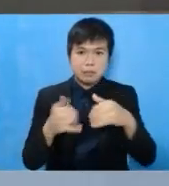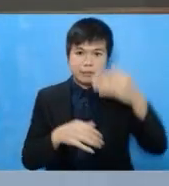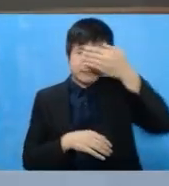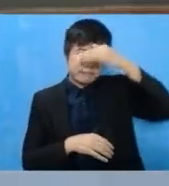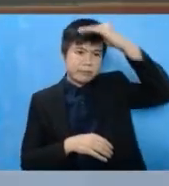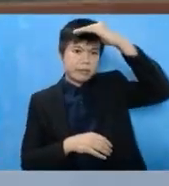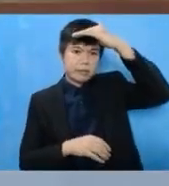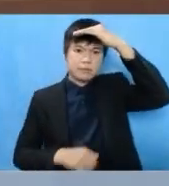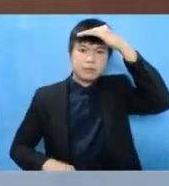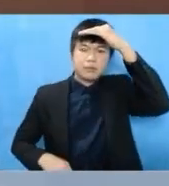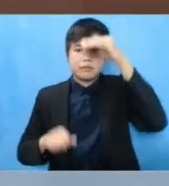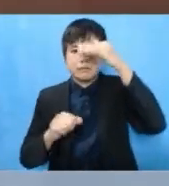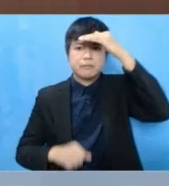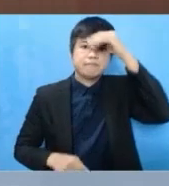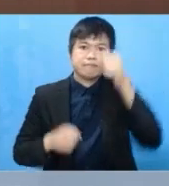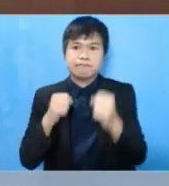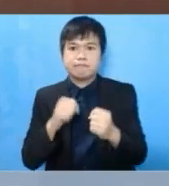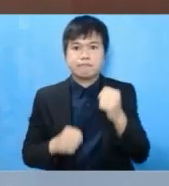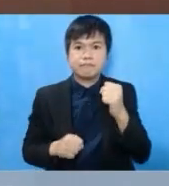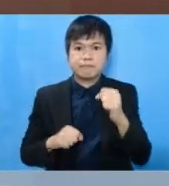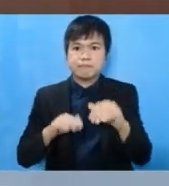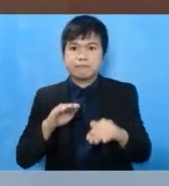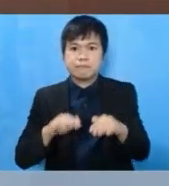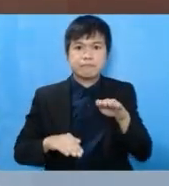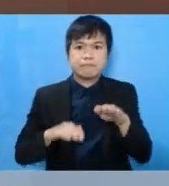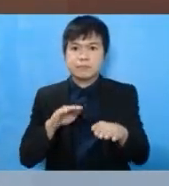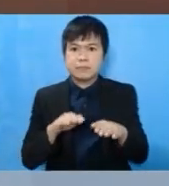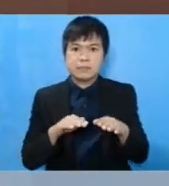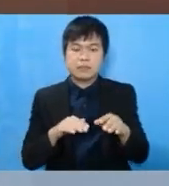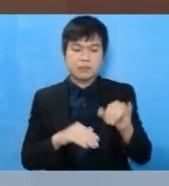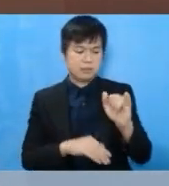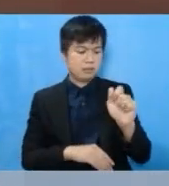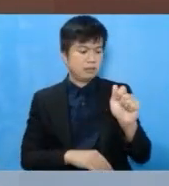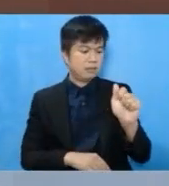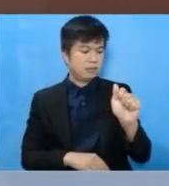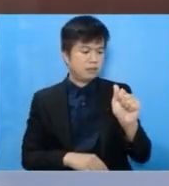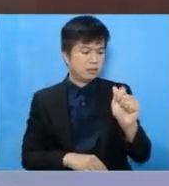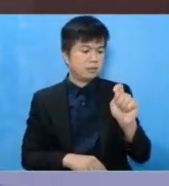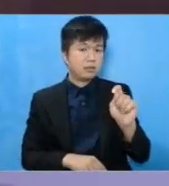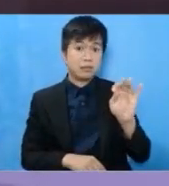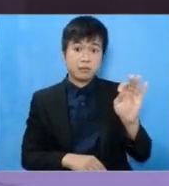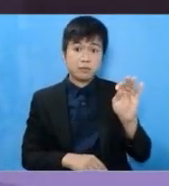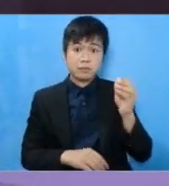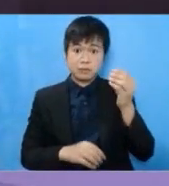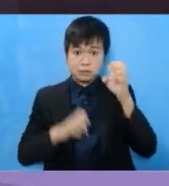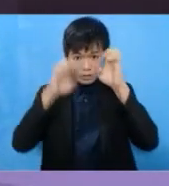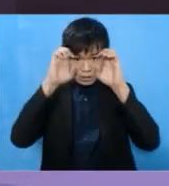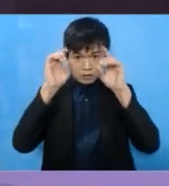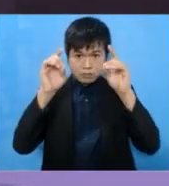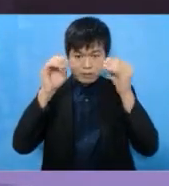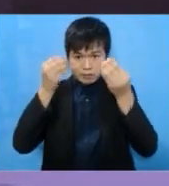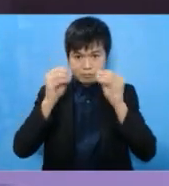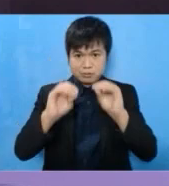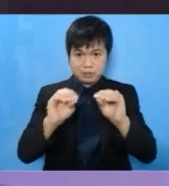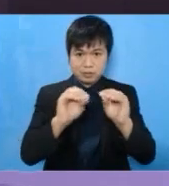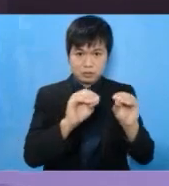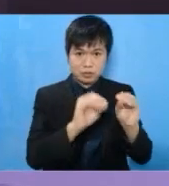nyo, IATF, is educate nyo na lang yung mga tao. Proper wear of face mask.